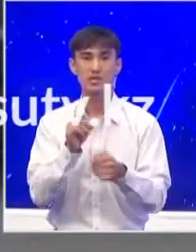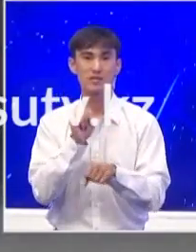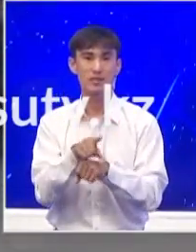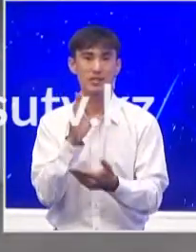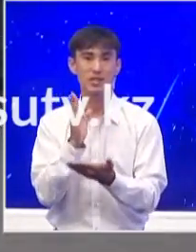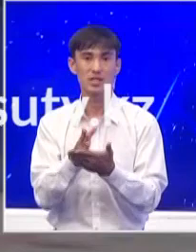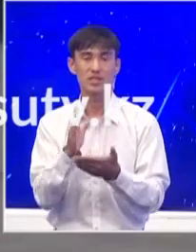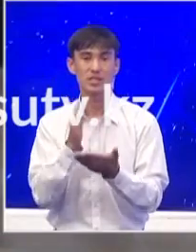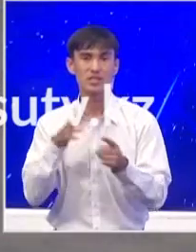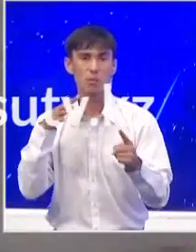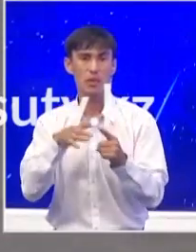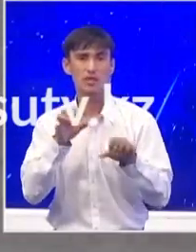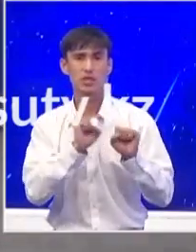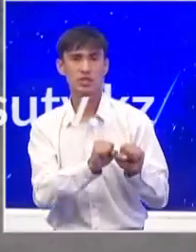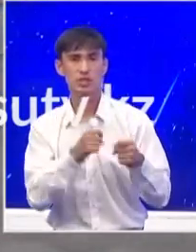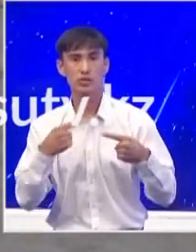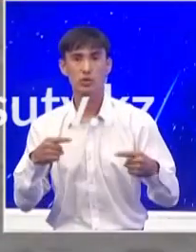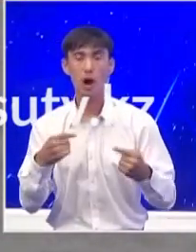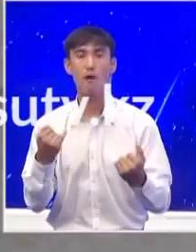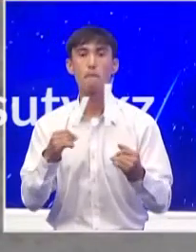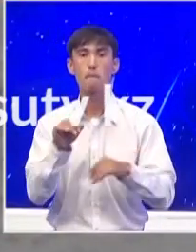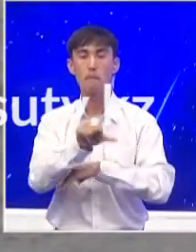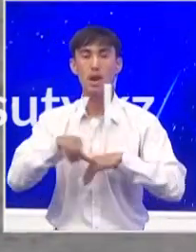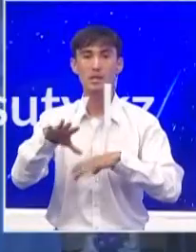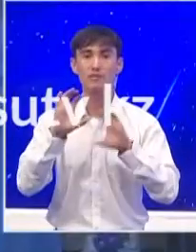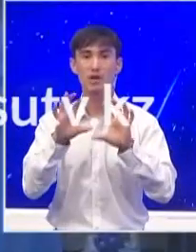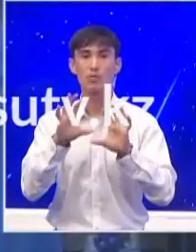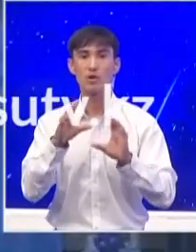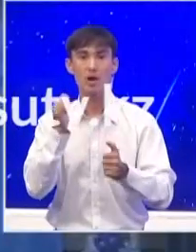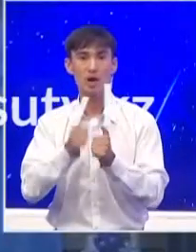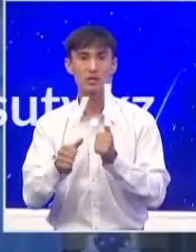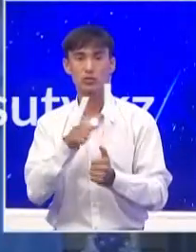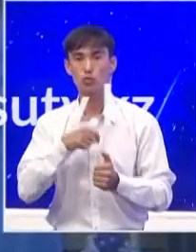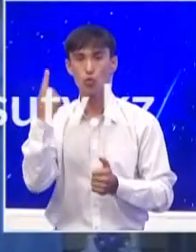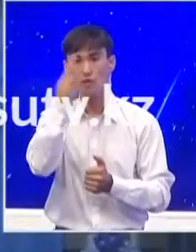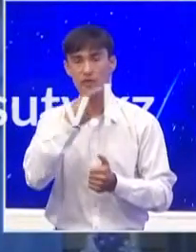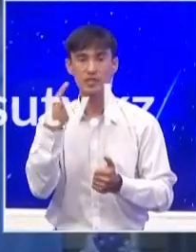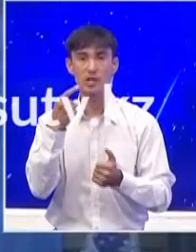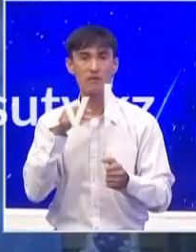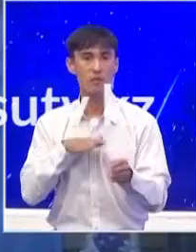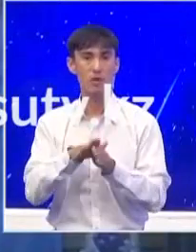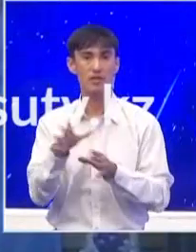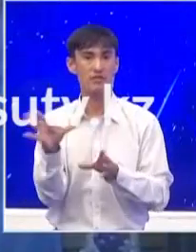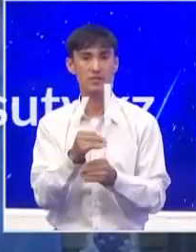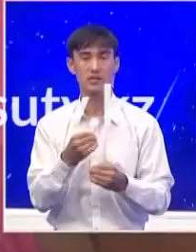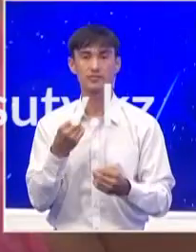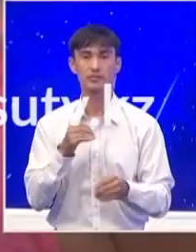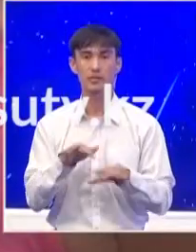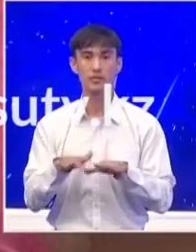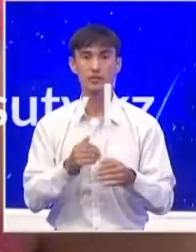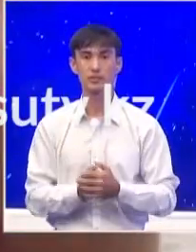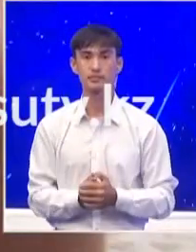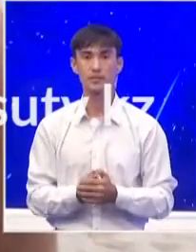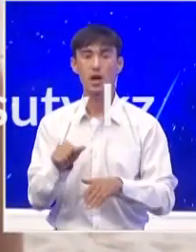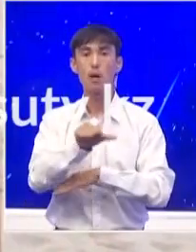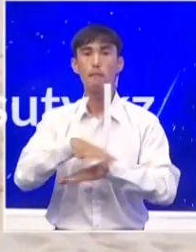нападающие связующие защитники то в пляжном собрать и каждый должен быть универсалом и выполнять все эти функции пляжный